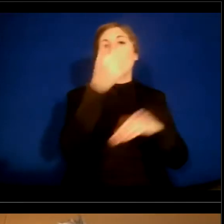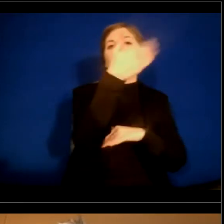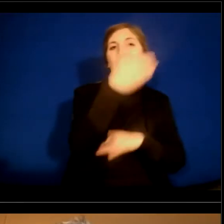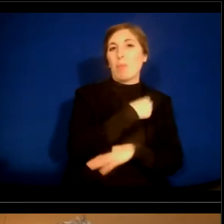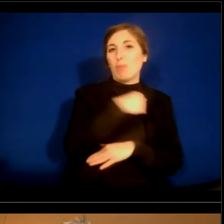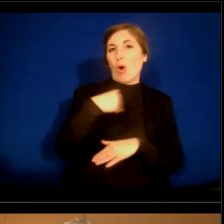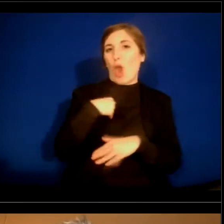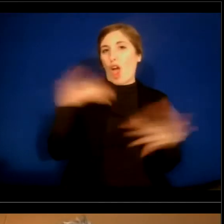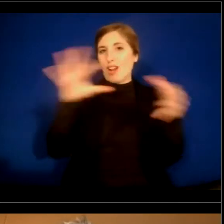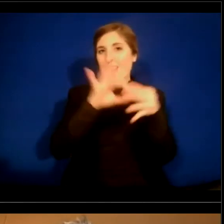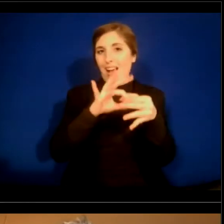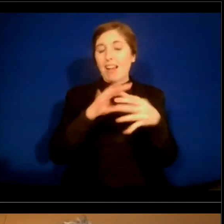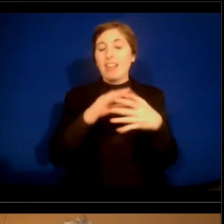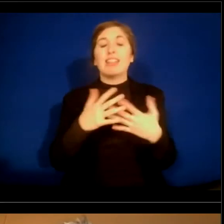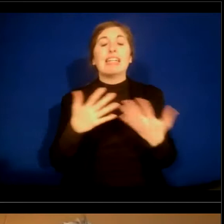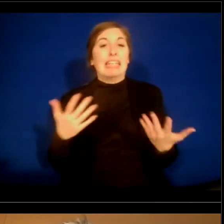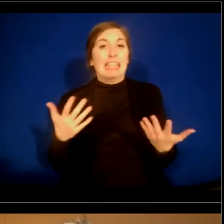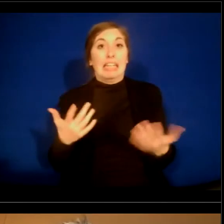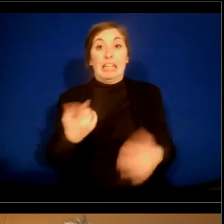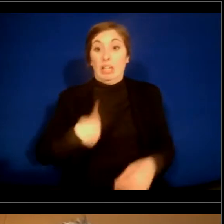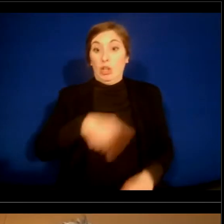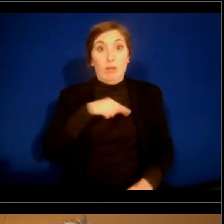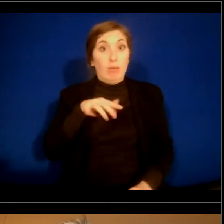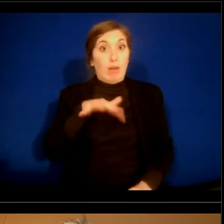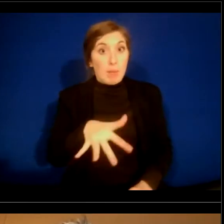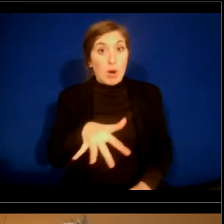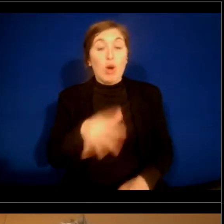E noi apriremo adesso un centro medico